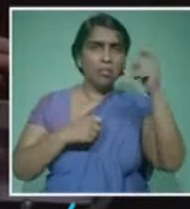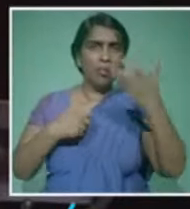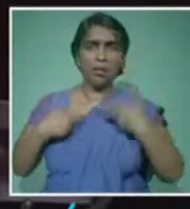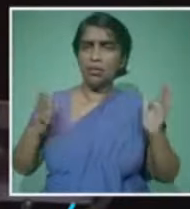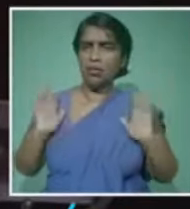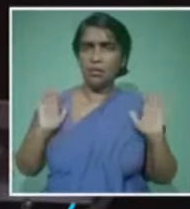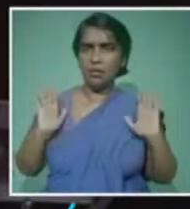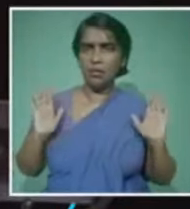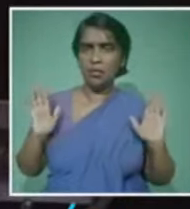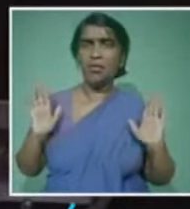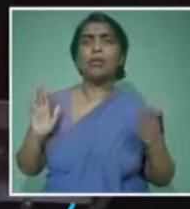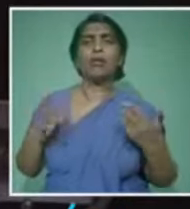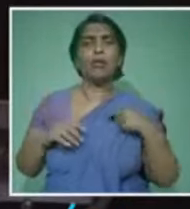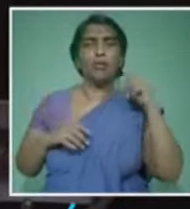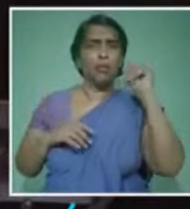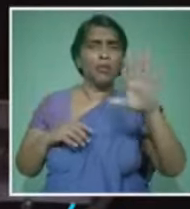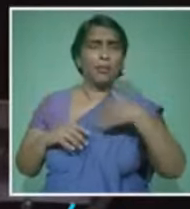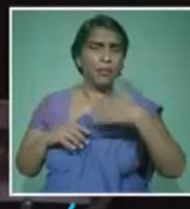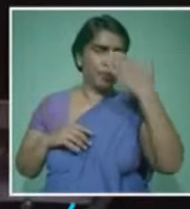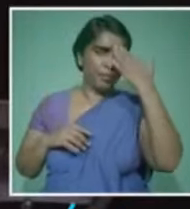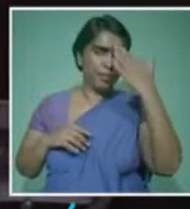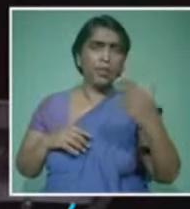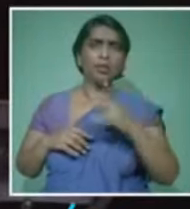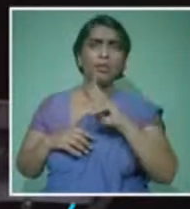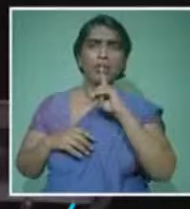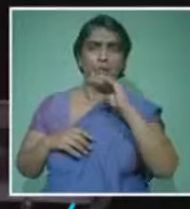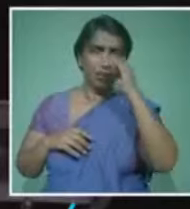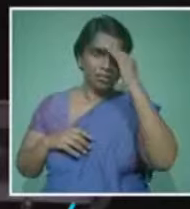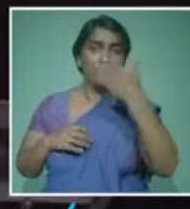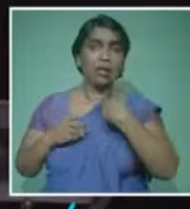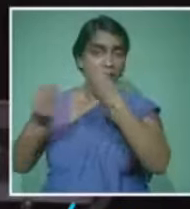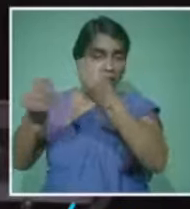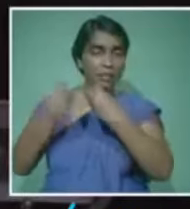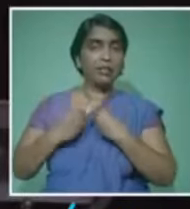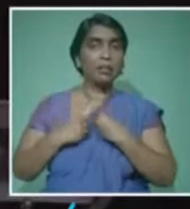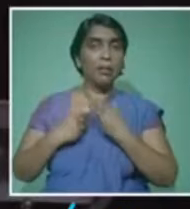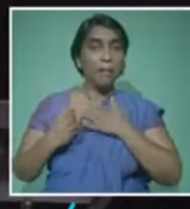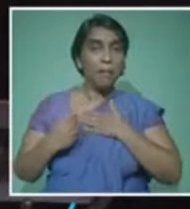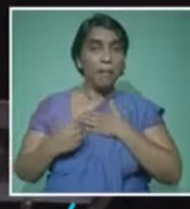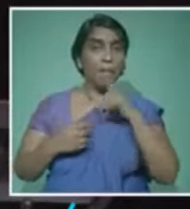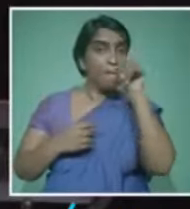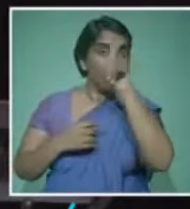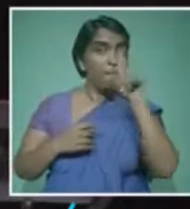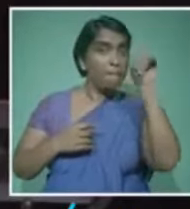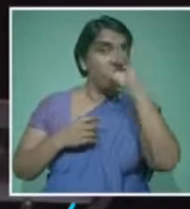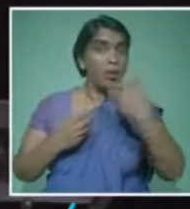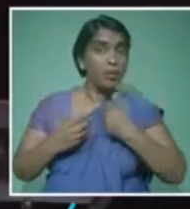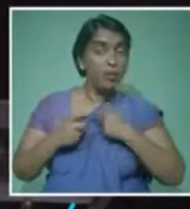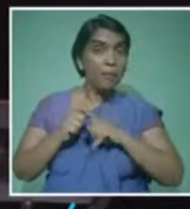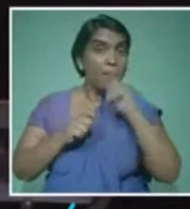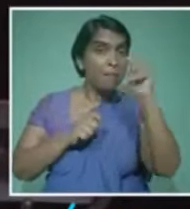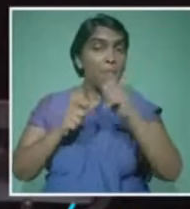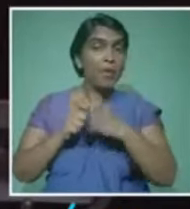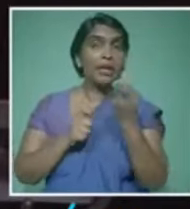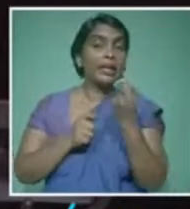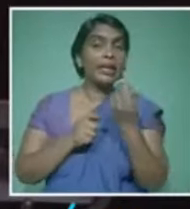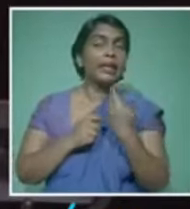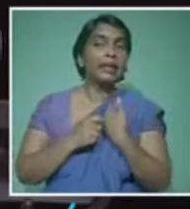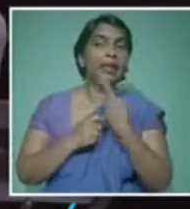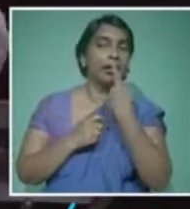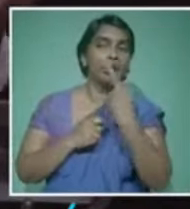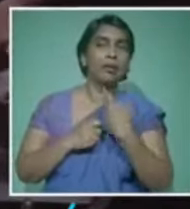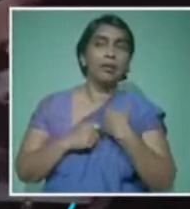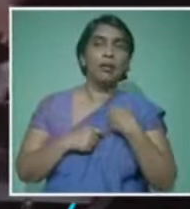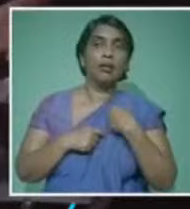නෙමෙයි මම ඊට පස්සේ කිව්වා මට කරුණා කළා කතානායකතුමා මට එවන්න මාසෙන් මාසෙට මම කියන්න දින මුදල් ටික මොනවද කියලා